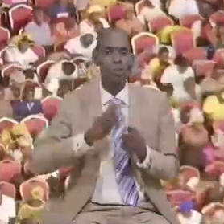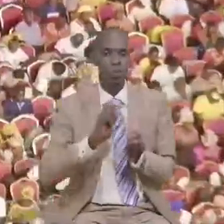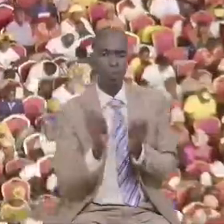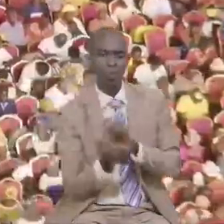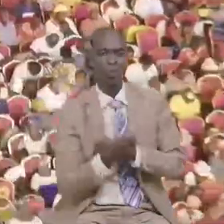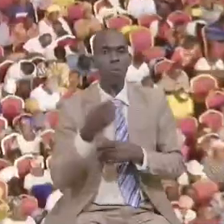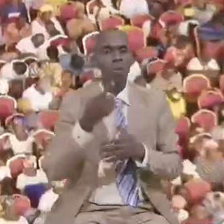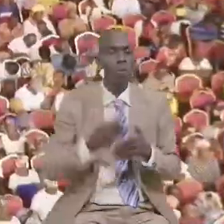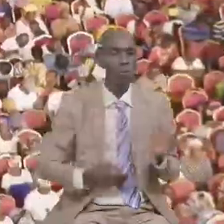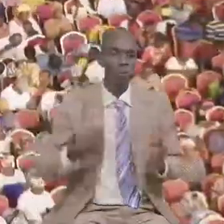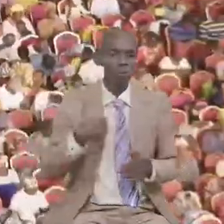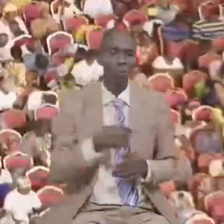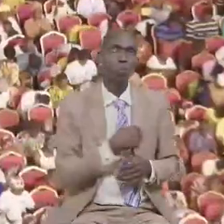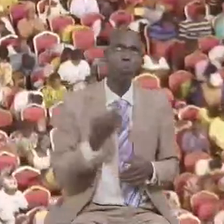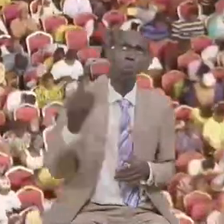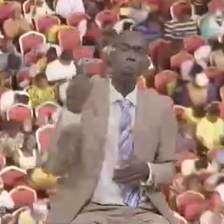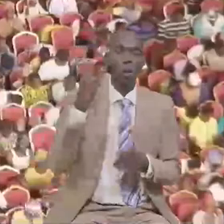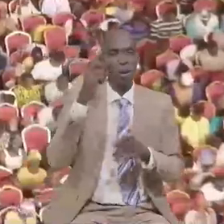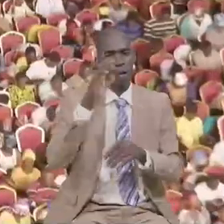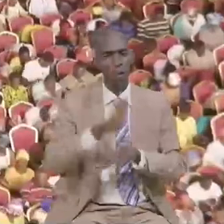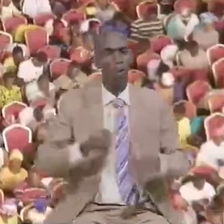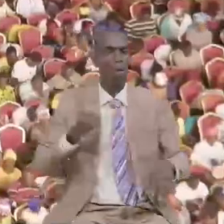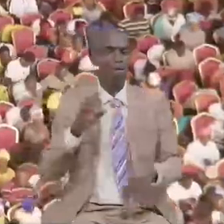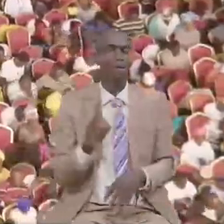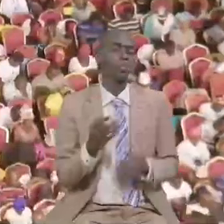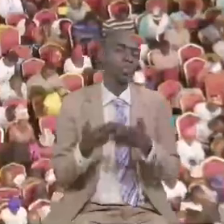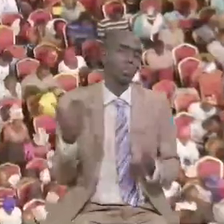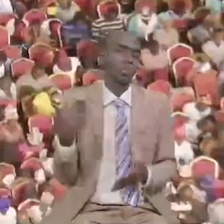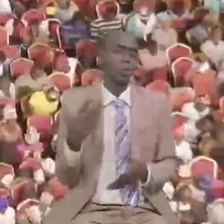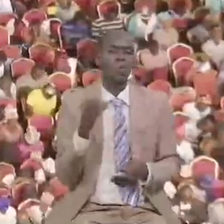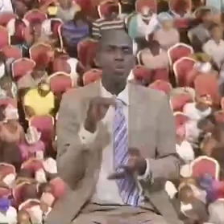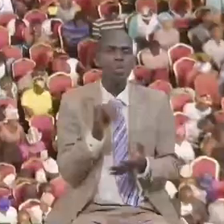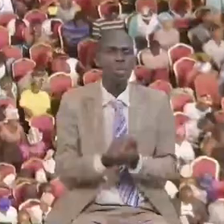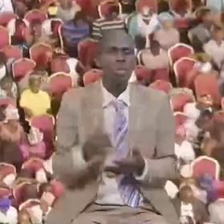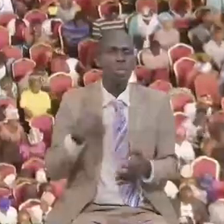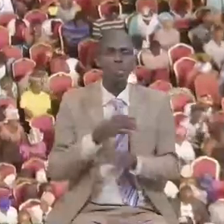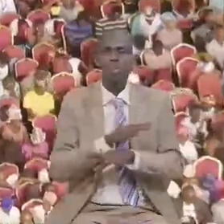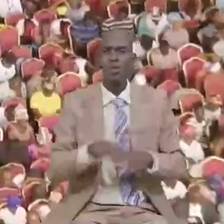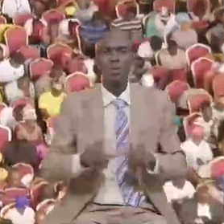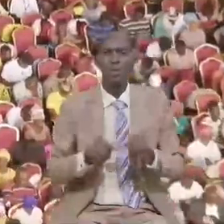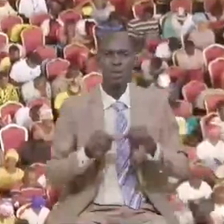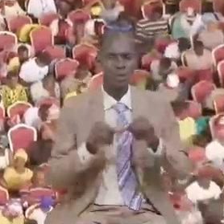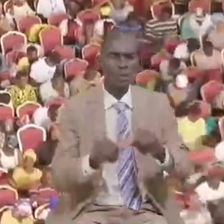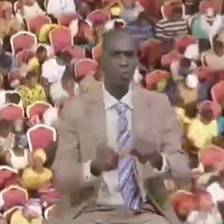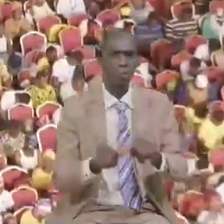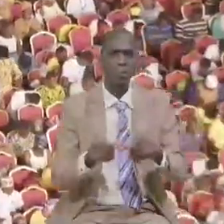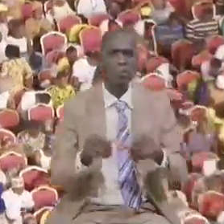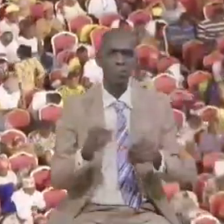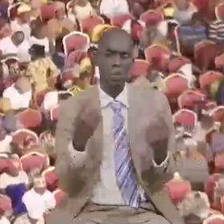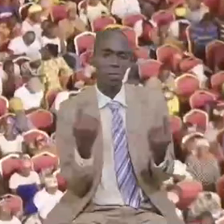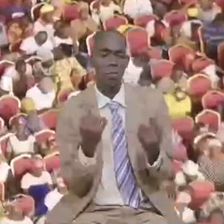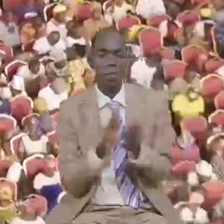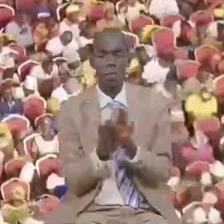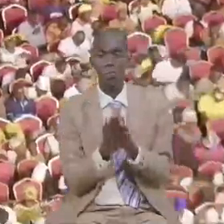pour changer le nom que nous sommes appelés, afin que nous ne demeurions pas